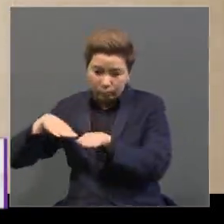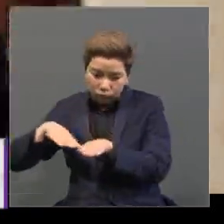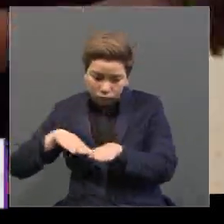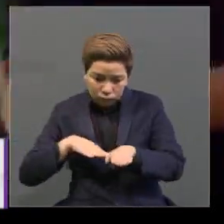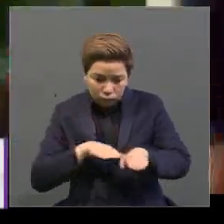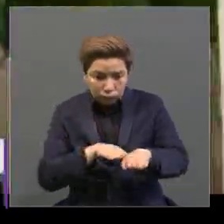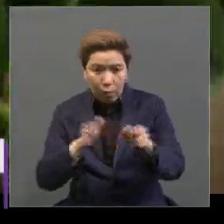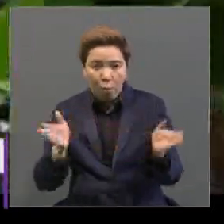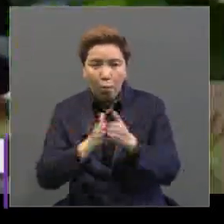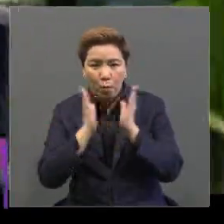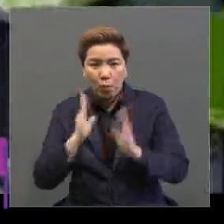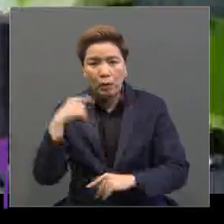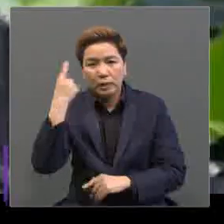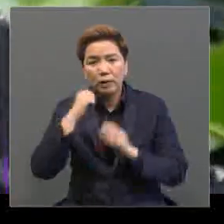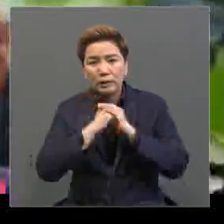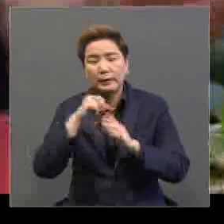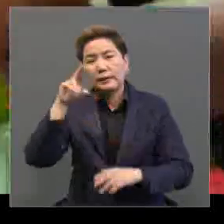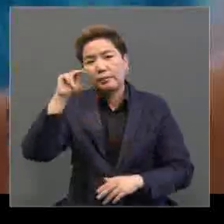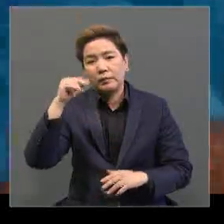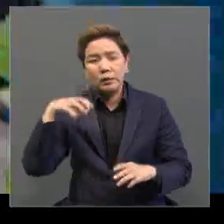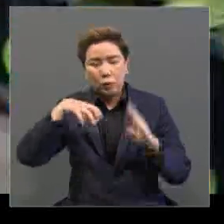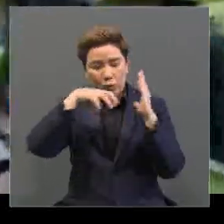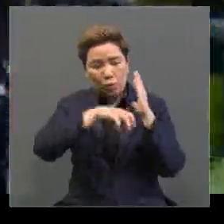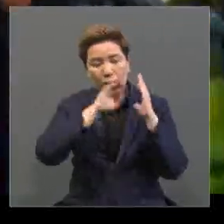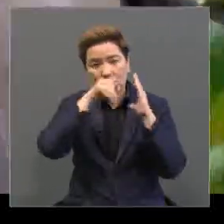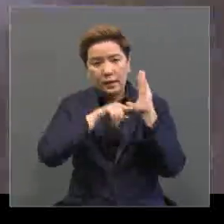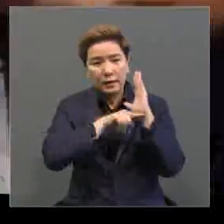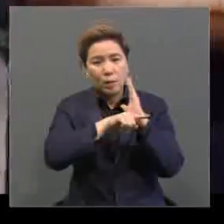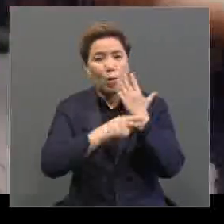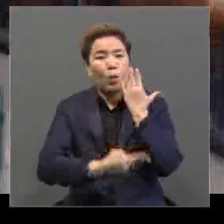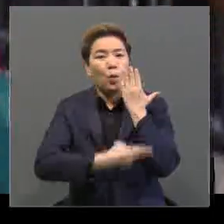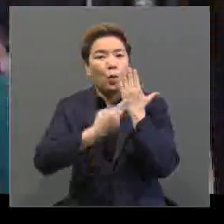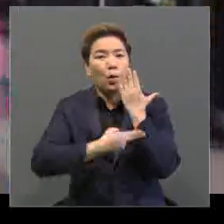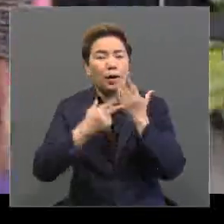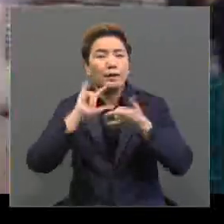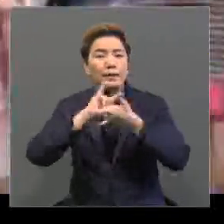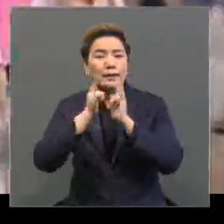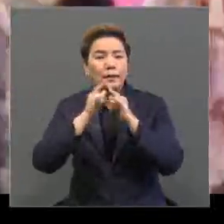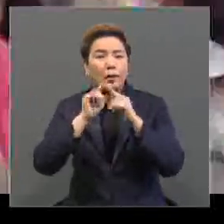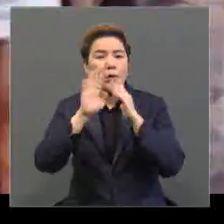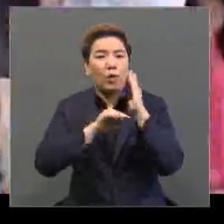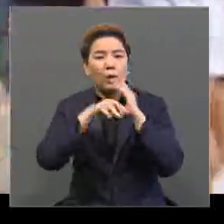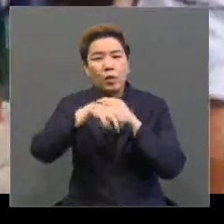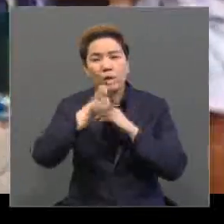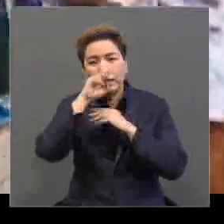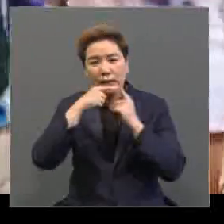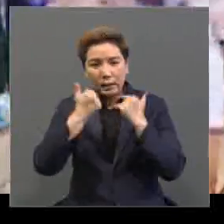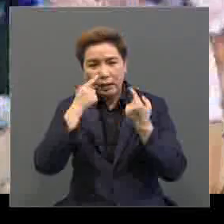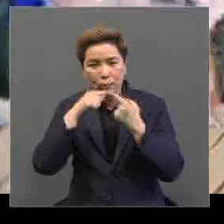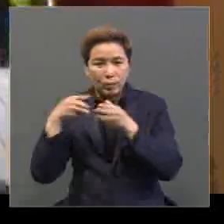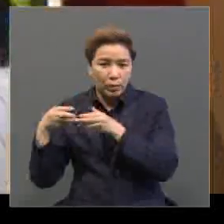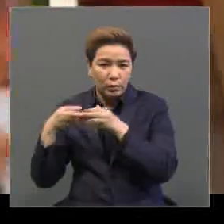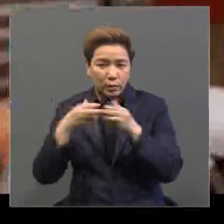นี่นักท่องเที่ยวรวมๆกว่า 30คนนะครับเข้ามาท่องเที่ยวที่เกาะช้างที่บริเวณโรงแรมเซ็นทาราเกาะช้างเกาะพิทาหน้ารีสอร์ท